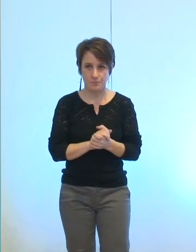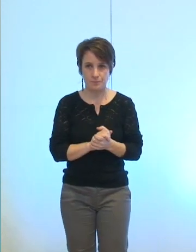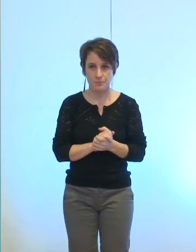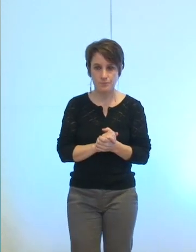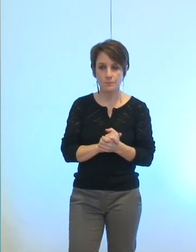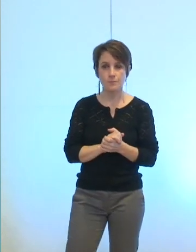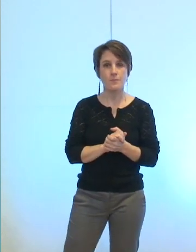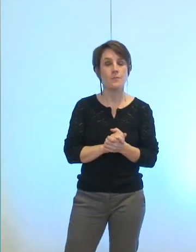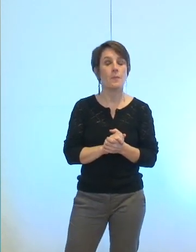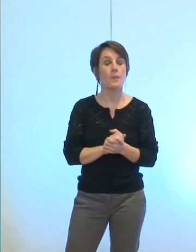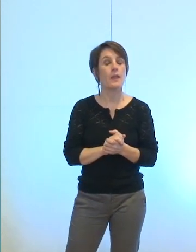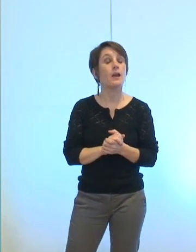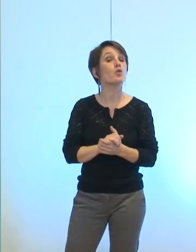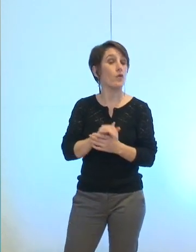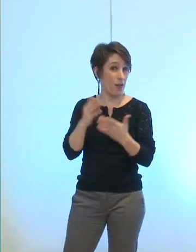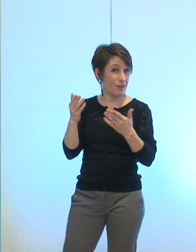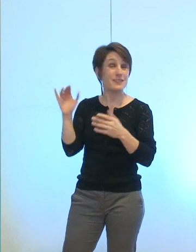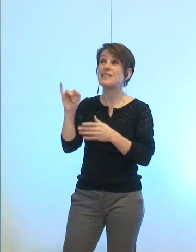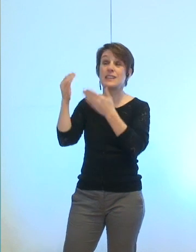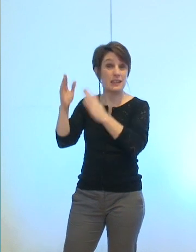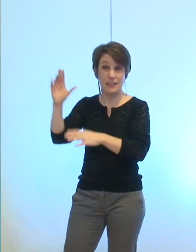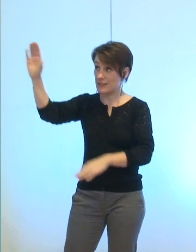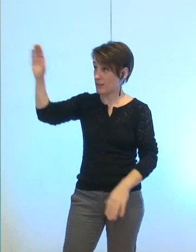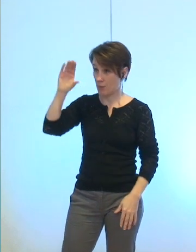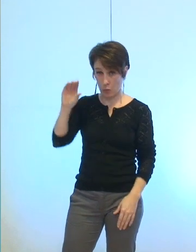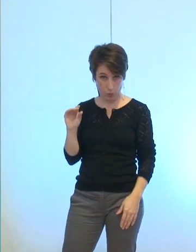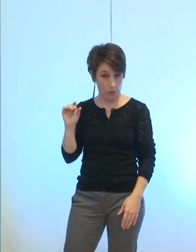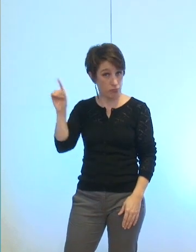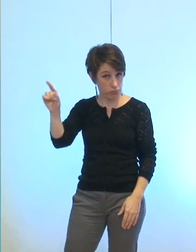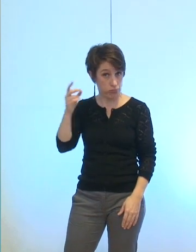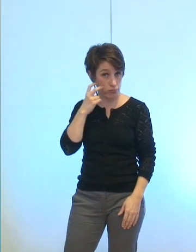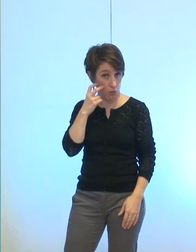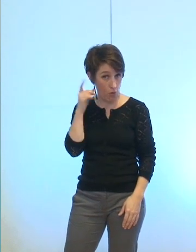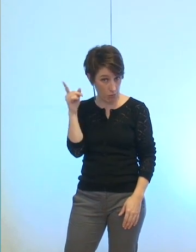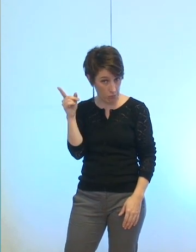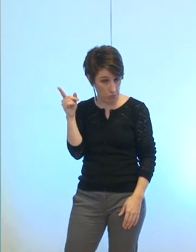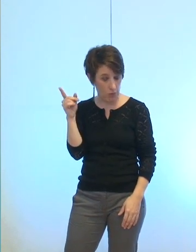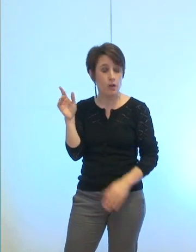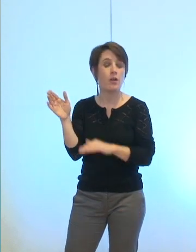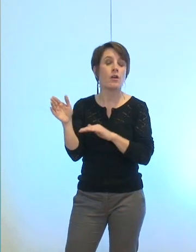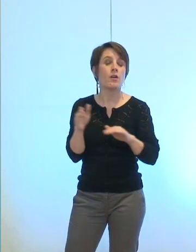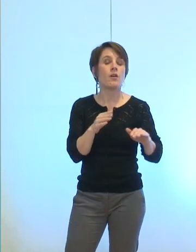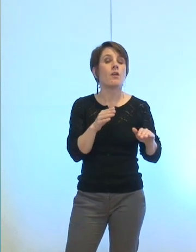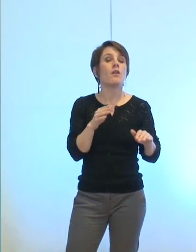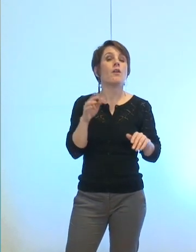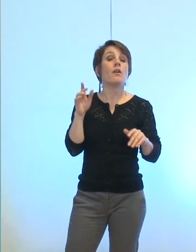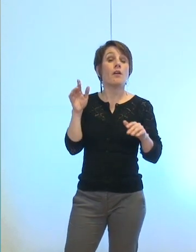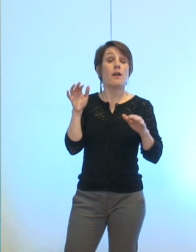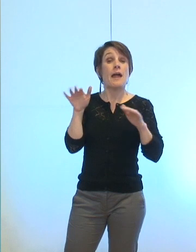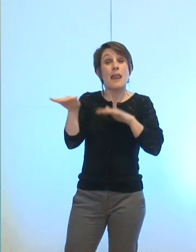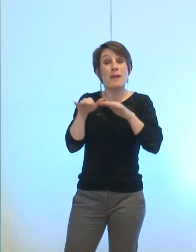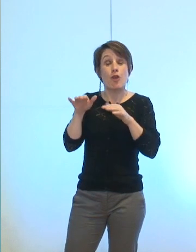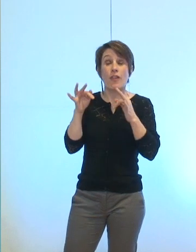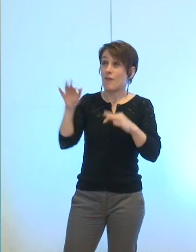puis sur la manière dont cette baisse est décidée c'est encore plus parlant parce que législativement